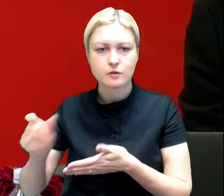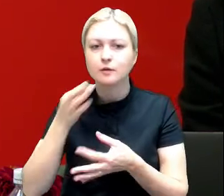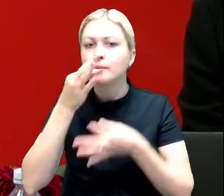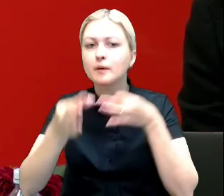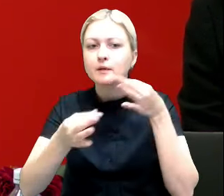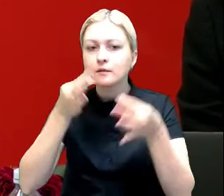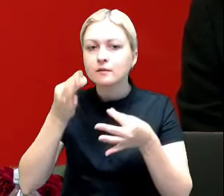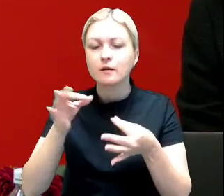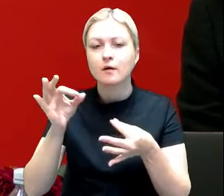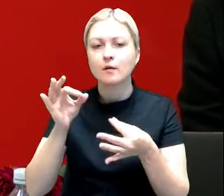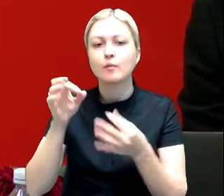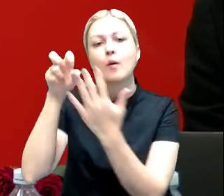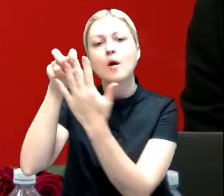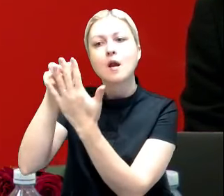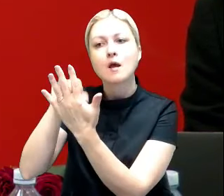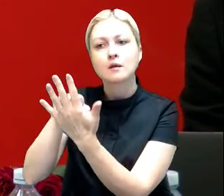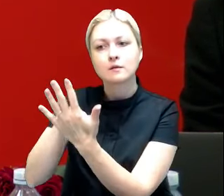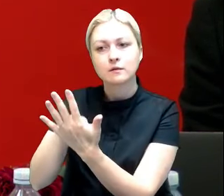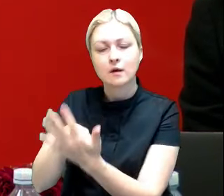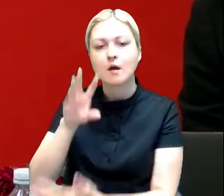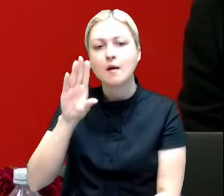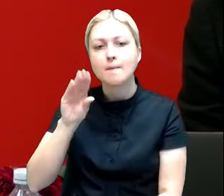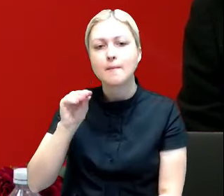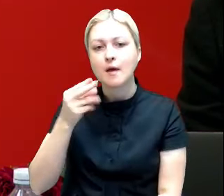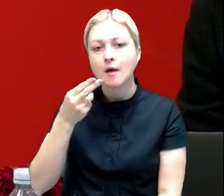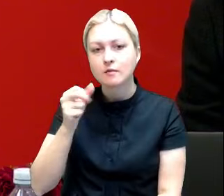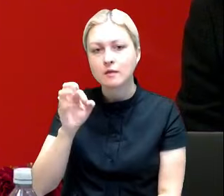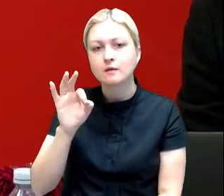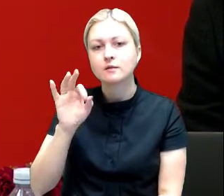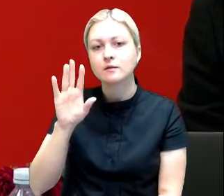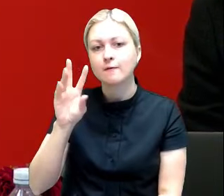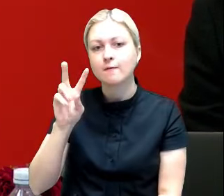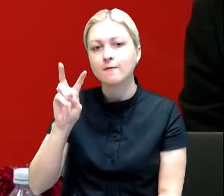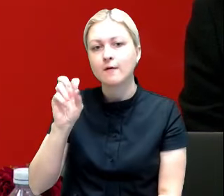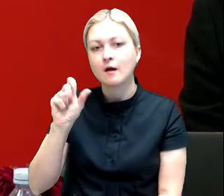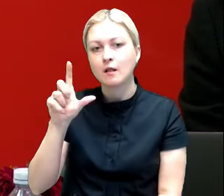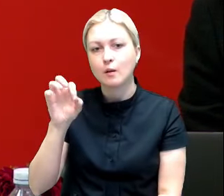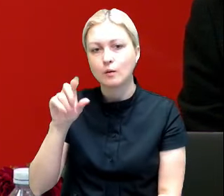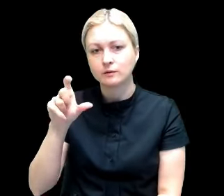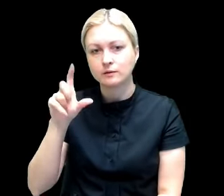a benas valocka prašau jūs į tribūną